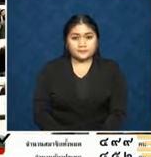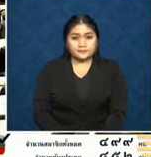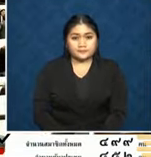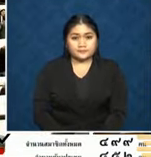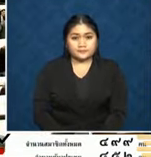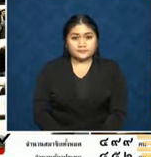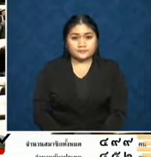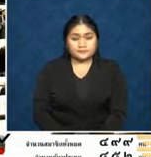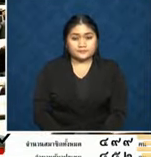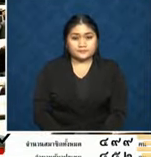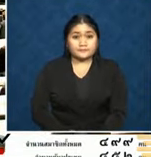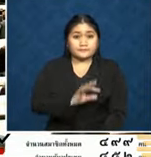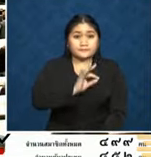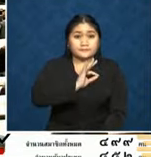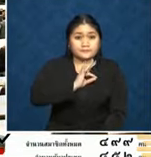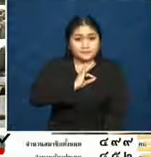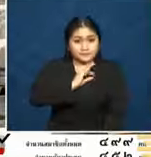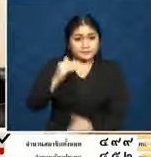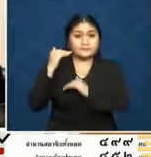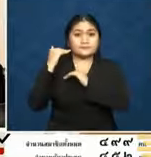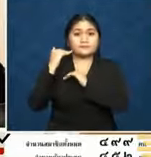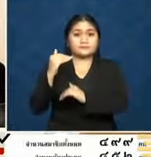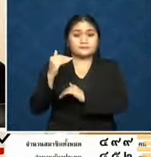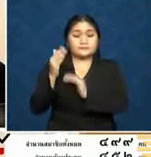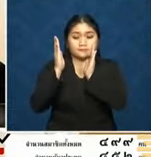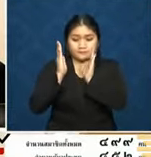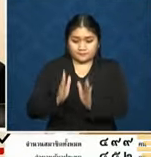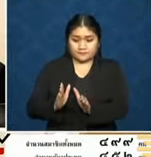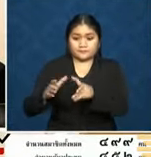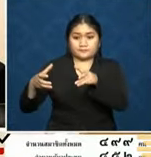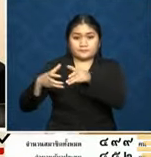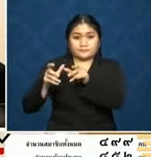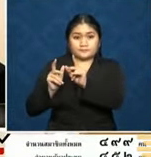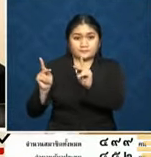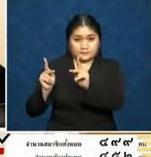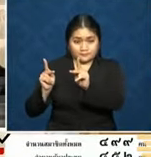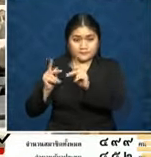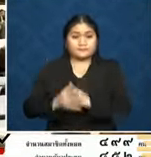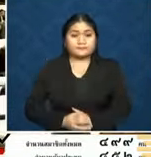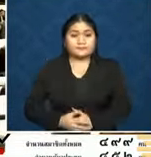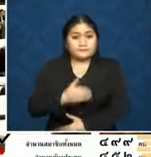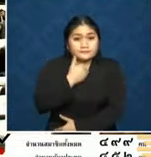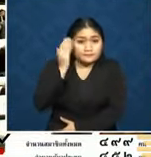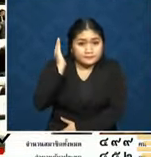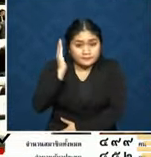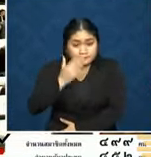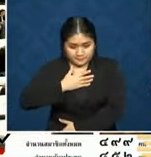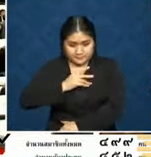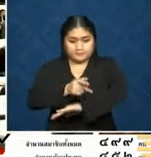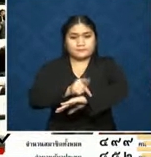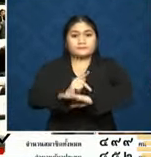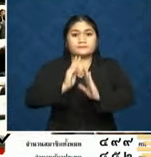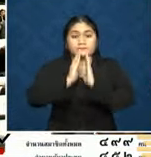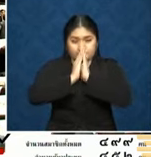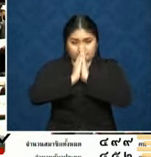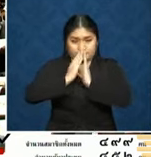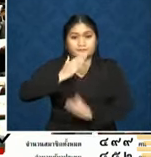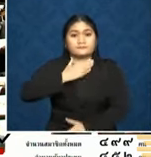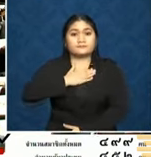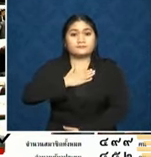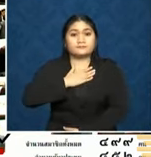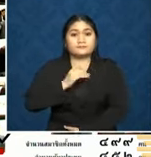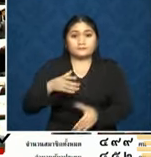ท่านสมาชิกกำหนดจำนวนกรรมการครับวิปครับ ท่านประธานที่เคารพครับผมสรัญทิมสุวรรณสมาชิกสภา